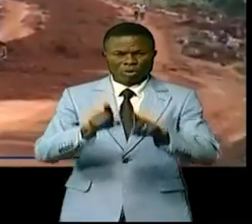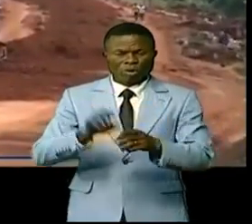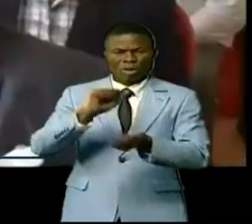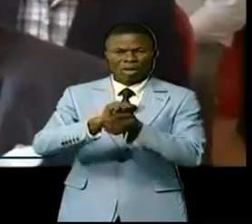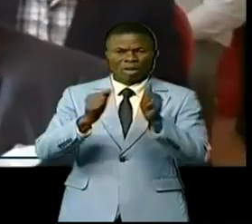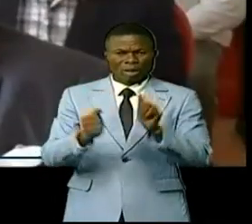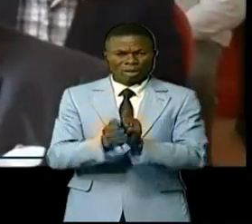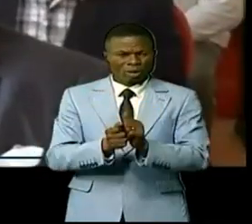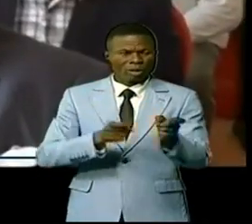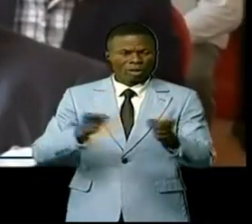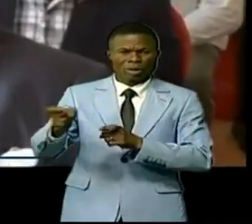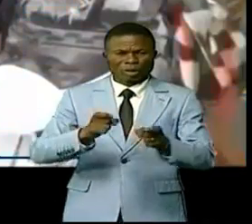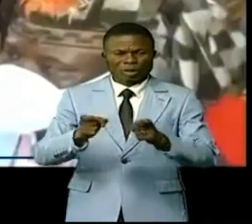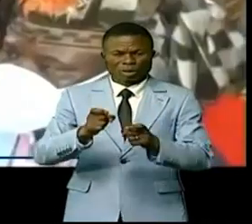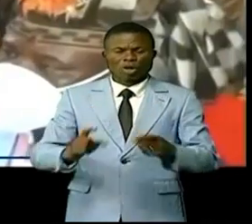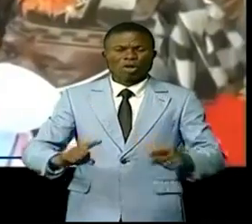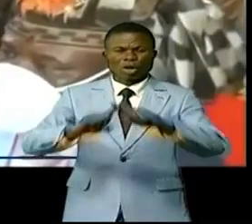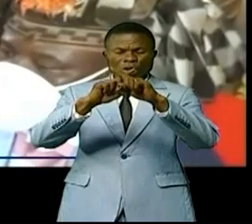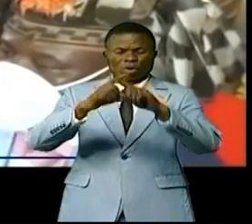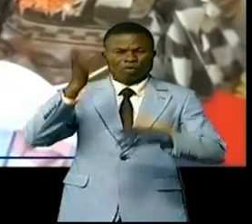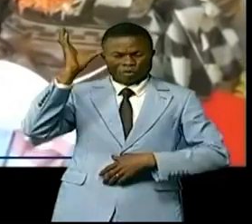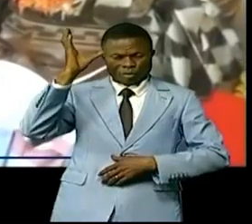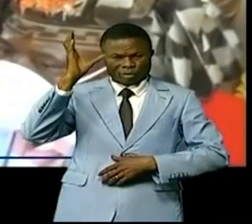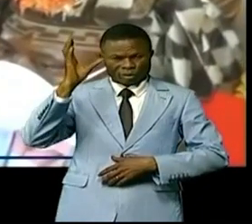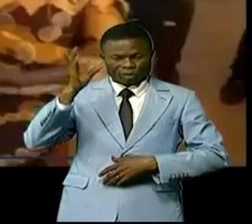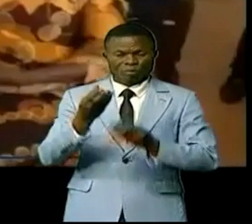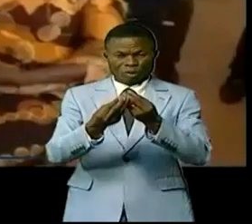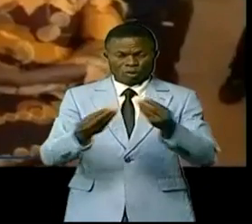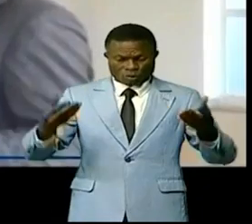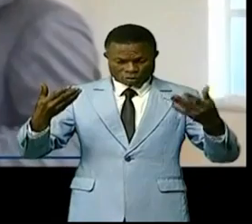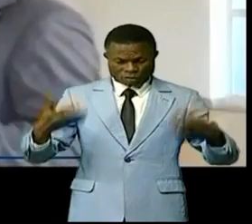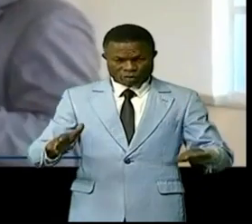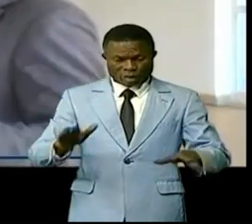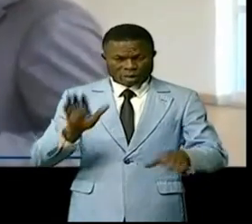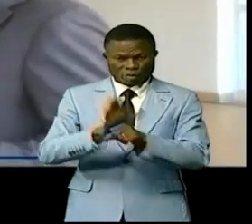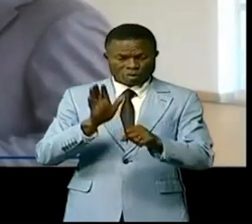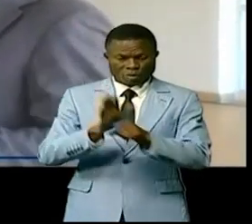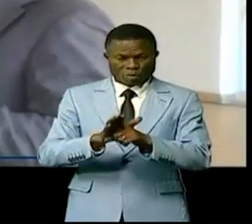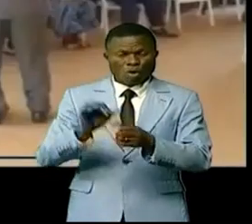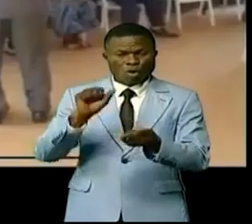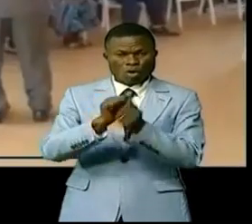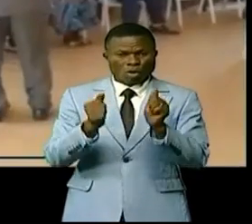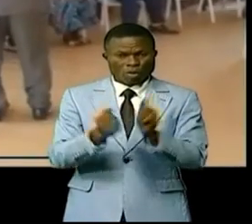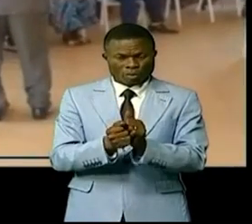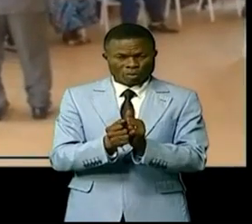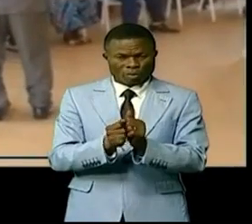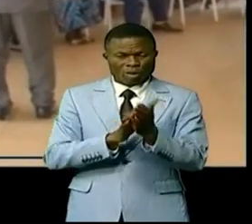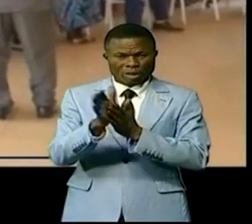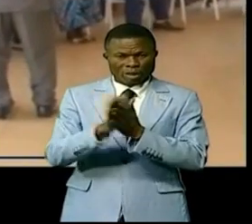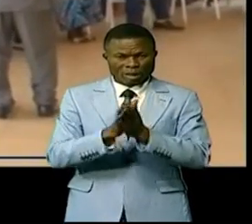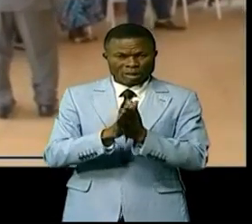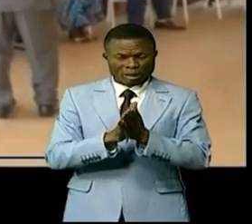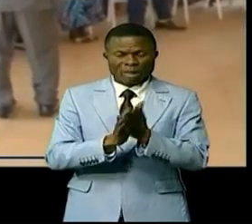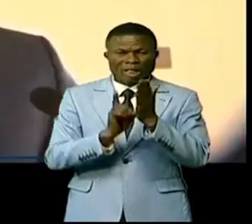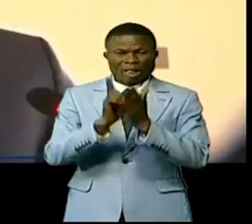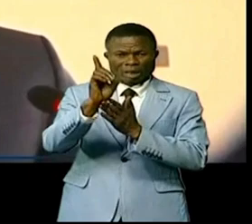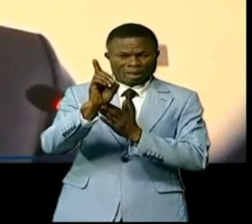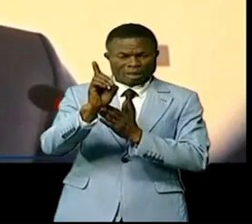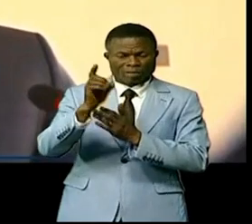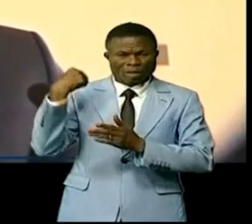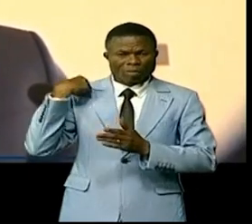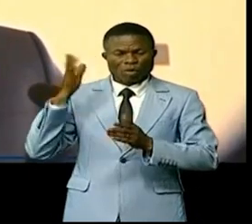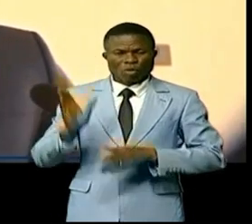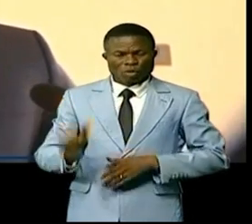problématique de la gestion des conflits coutumiers. Une fois consolidées, ces différentes préoccupations vont constituer une boussole pour le